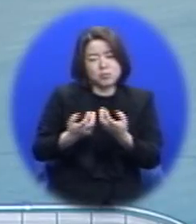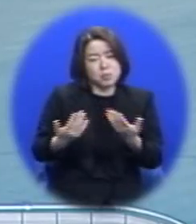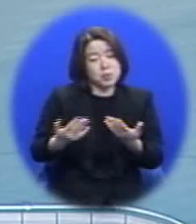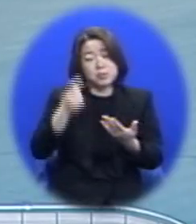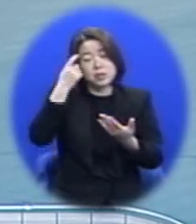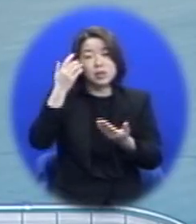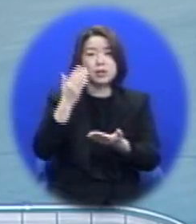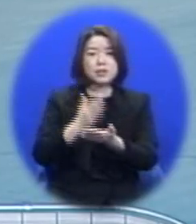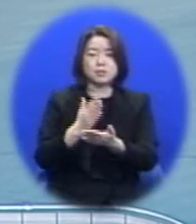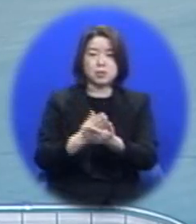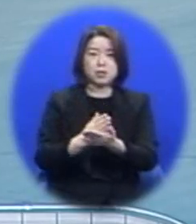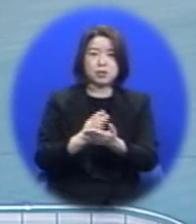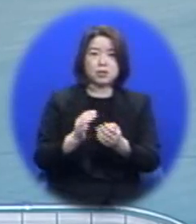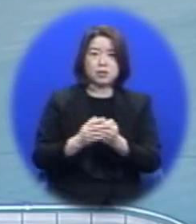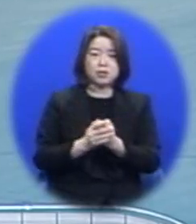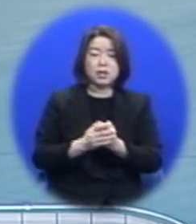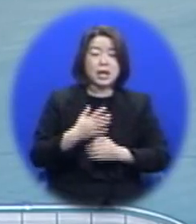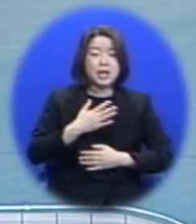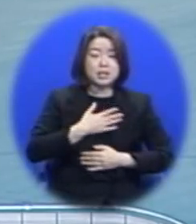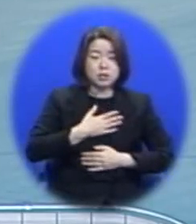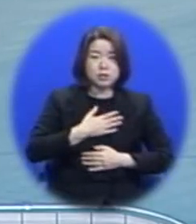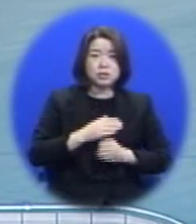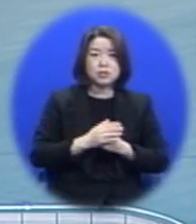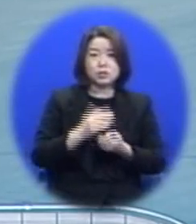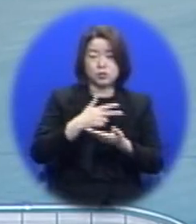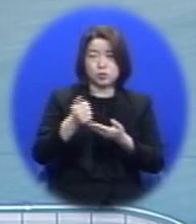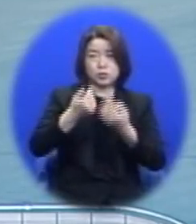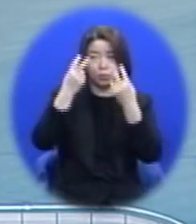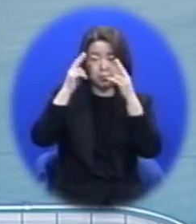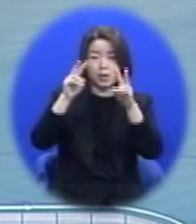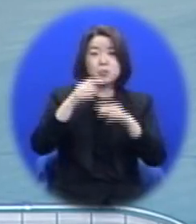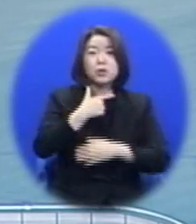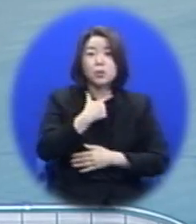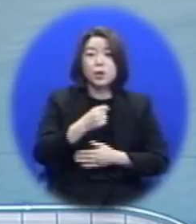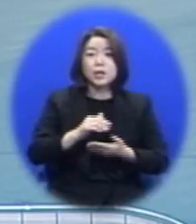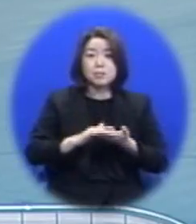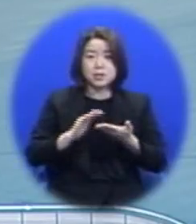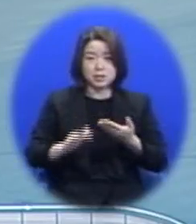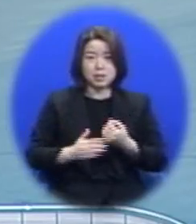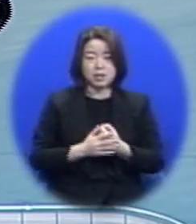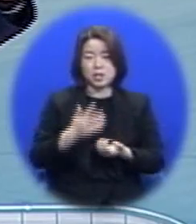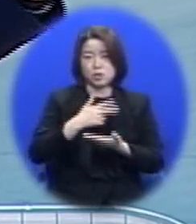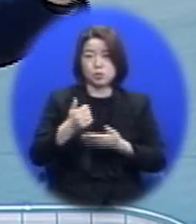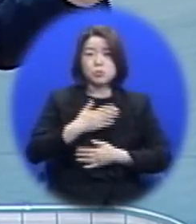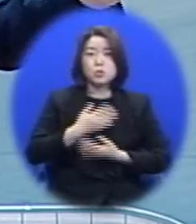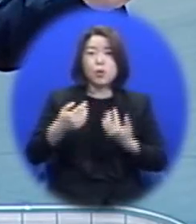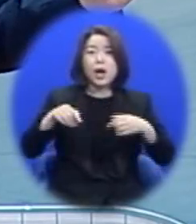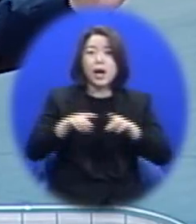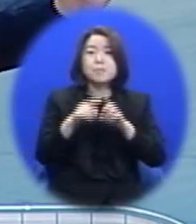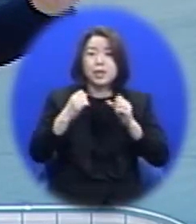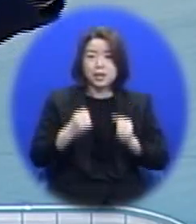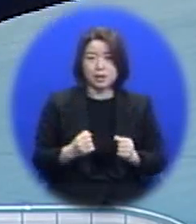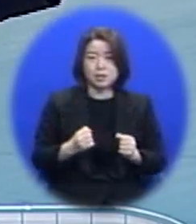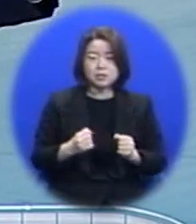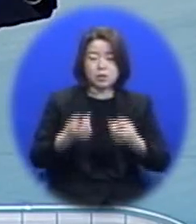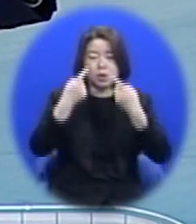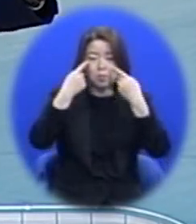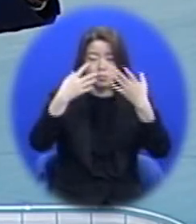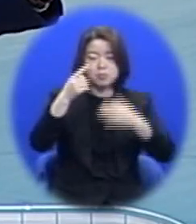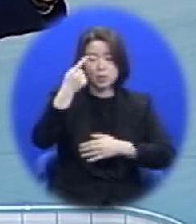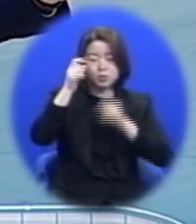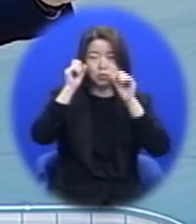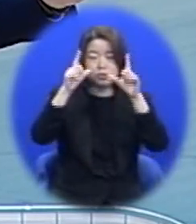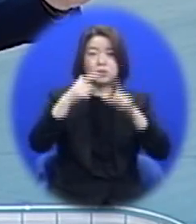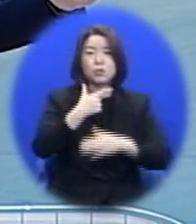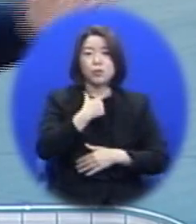됩니다. 주님, 저는 주를 바라보기를 원합니다. 주님이 저와 함께 계시는 것을 분명하게